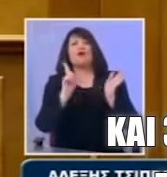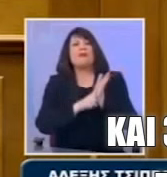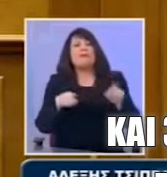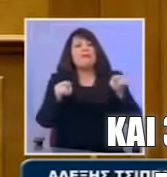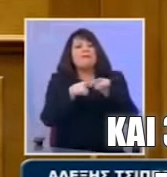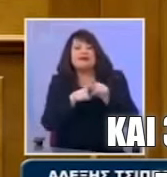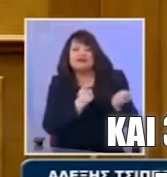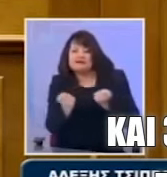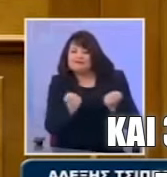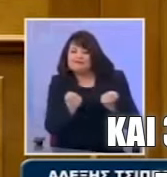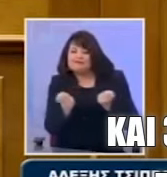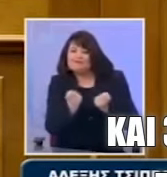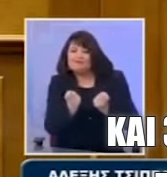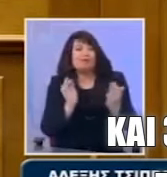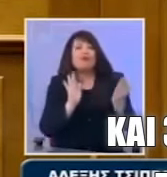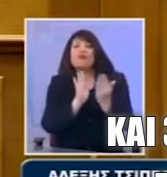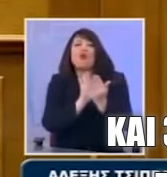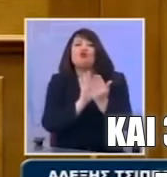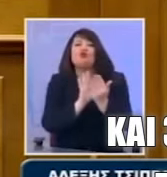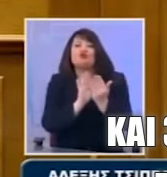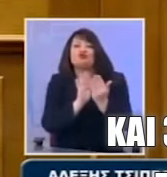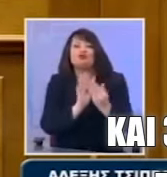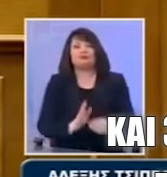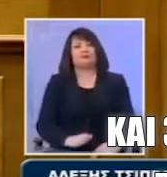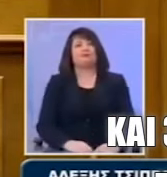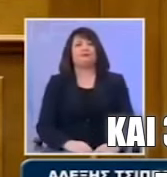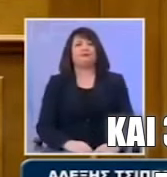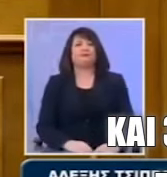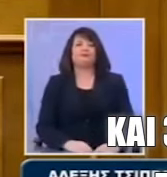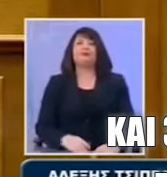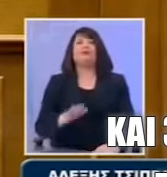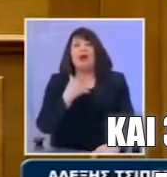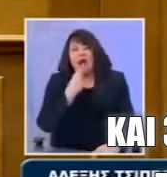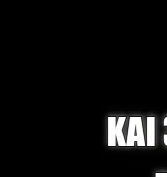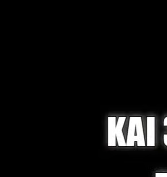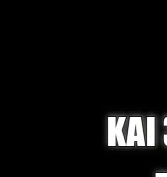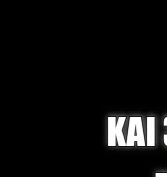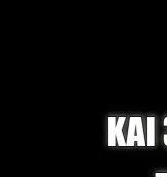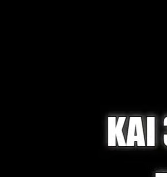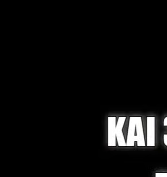αποτέλεσμα την δημιουργία συνθηκών ανθρωπιστικής κρίσης.